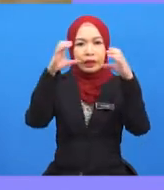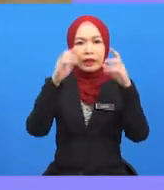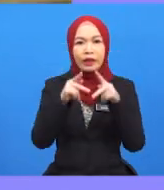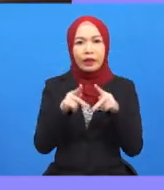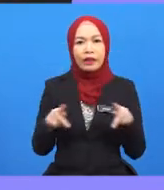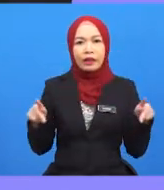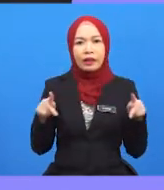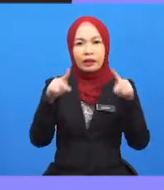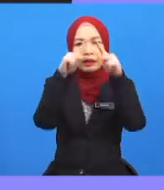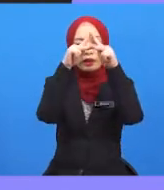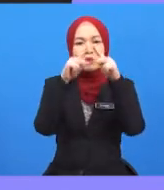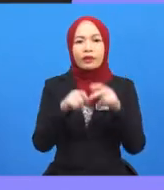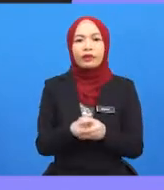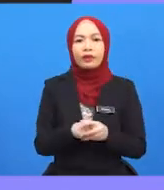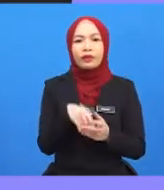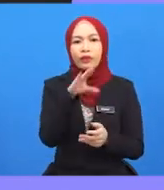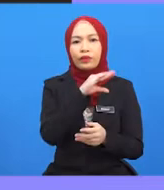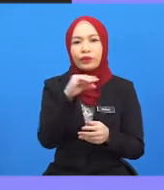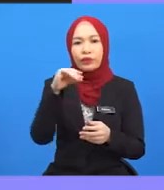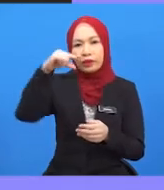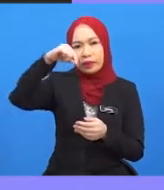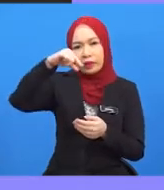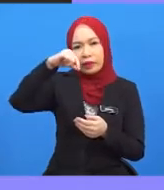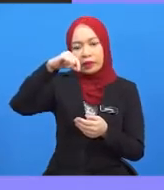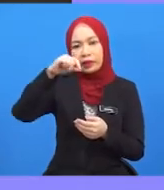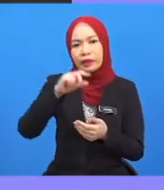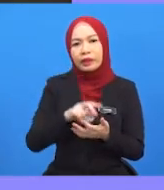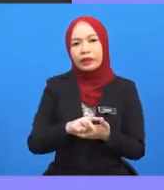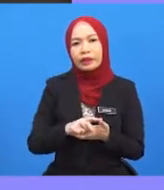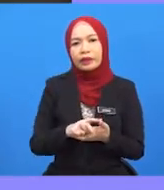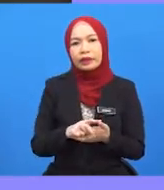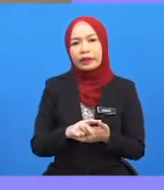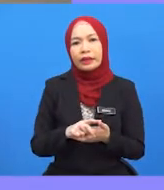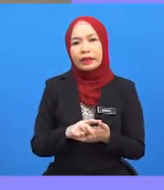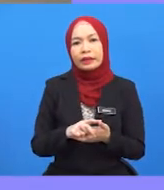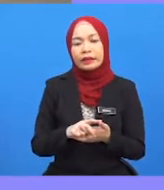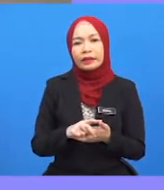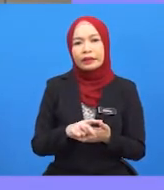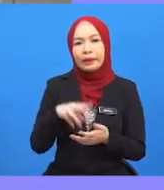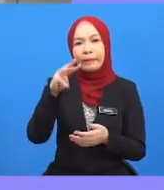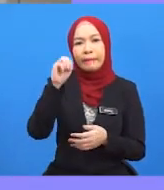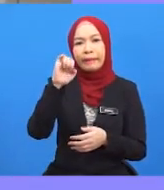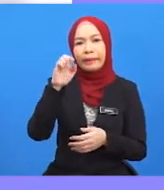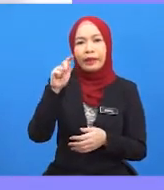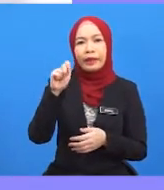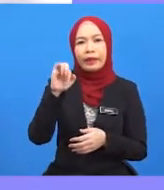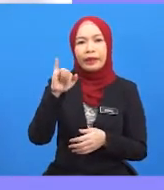Titiskan 3 titis penetelin dan tambahkan asid nitrit sehingga menunjukkan